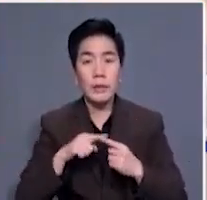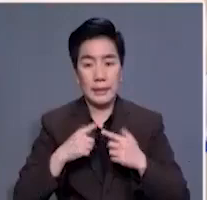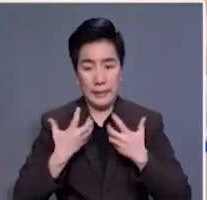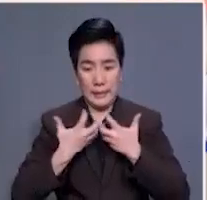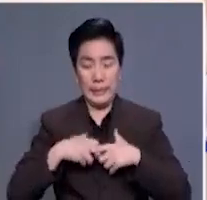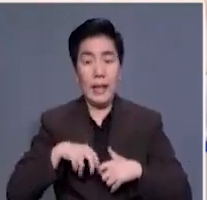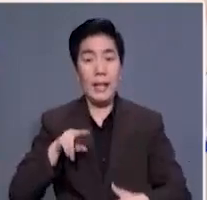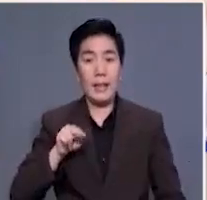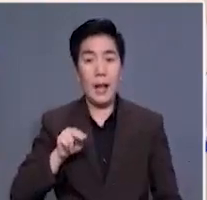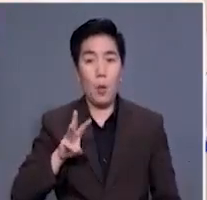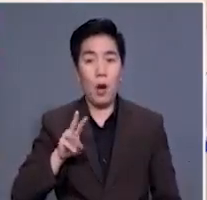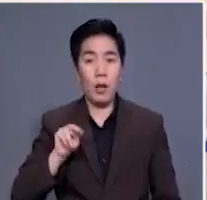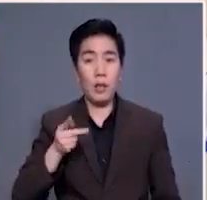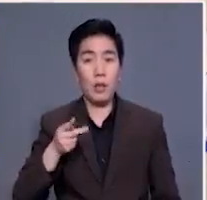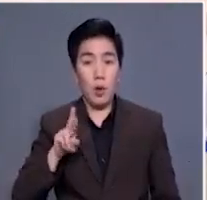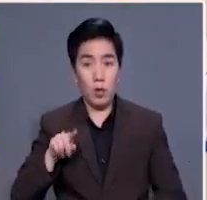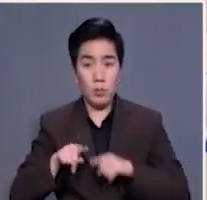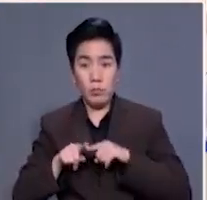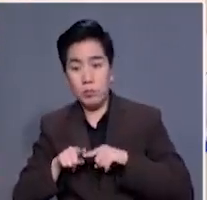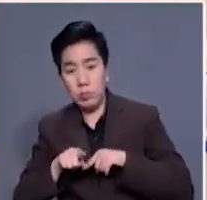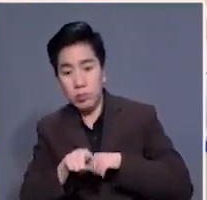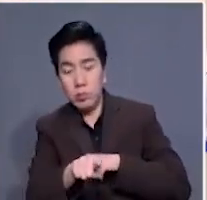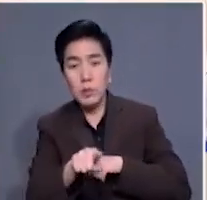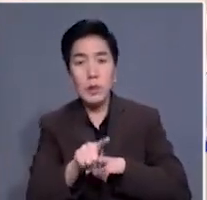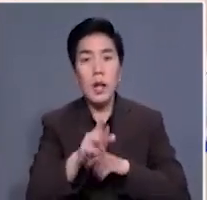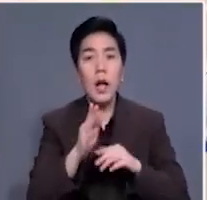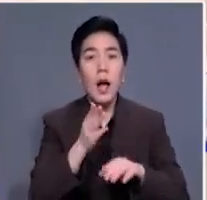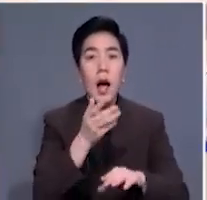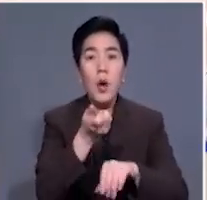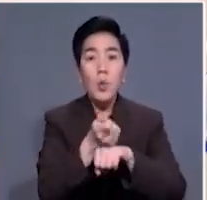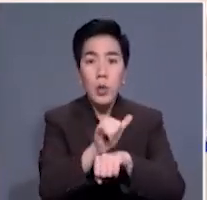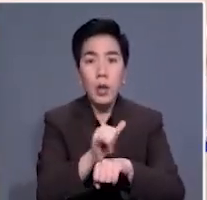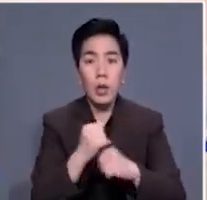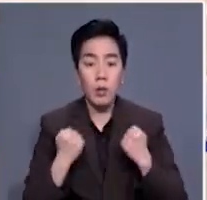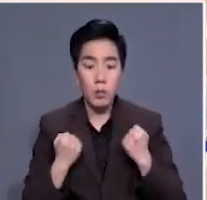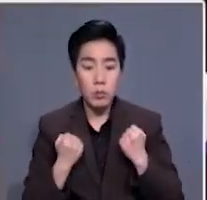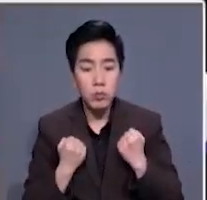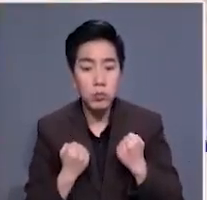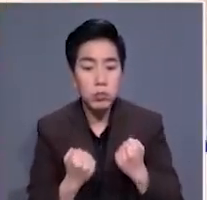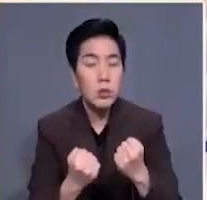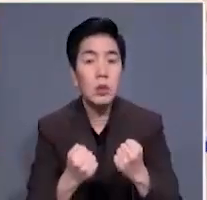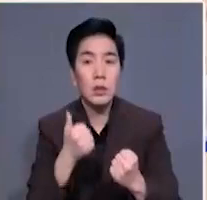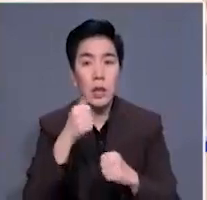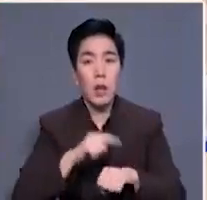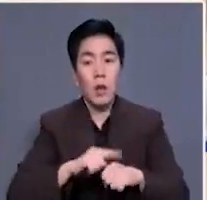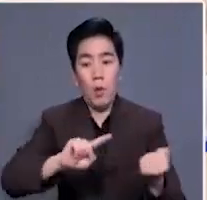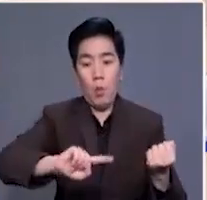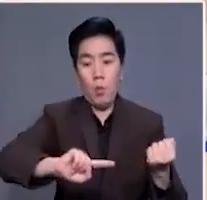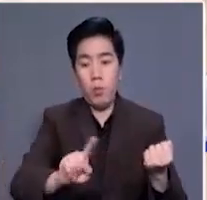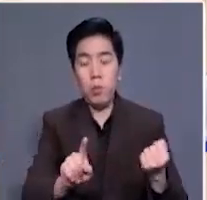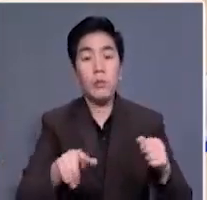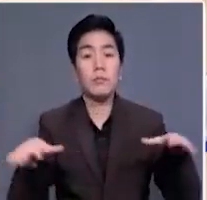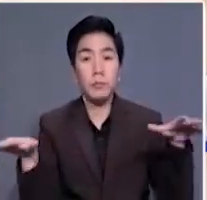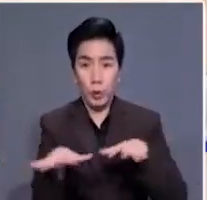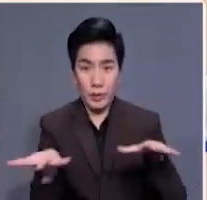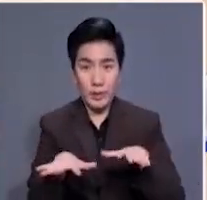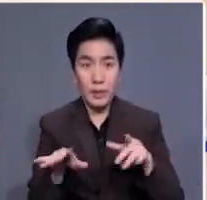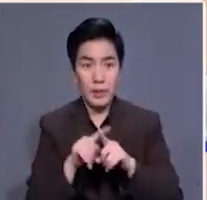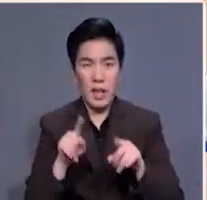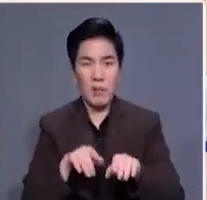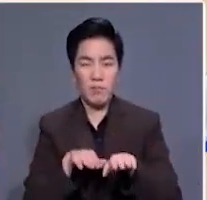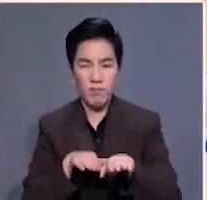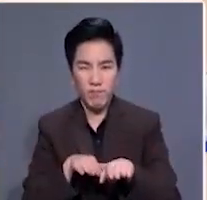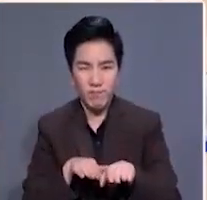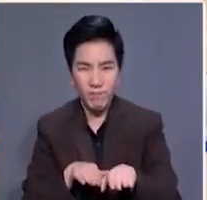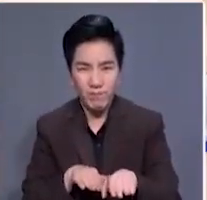าหกรรมนวนครต่อเนื่องจนถึงย่านพระอินทราชารถยังสามารถเคลื่อนตัวและทำความเร็วได้ปกติค่ะแต่จะมา